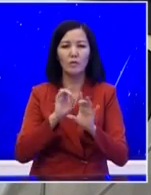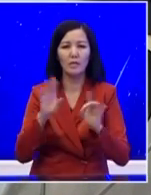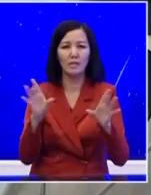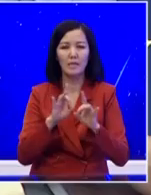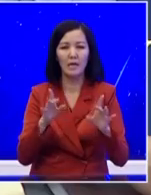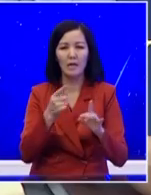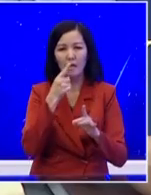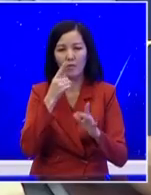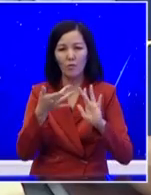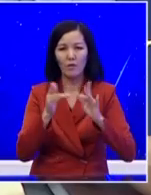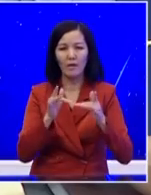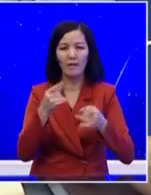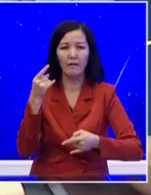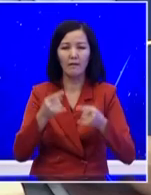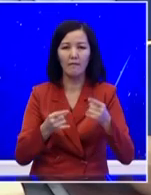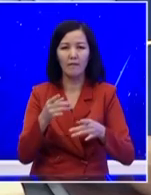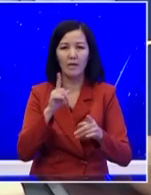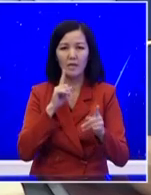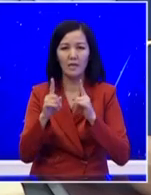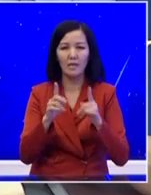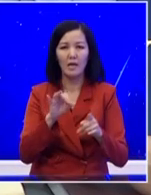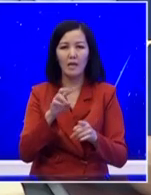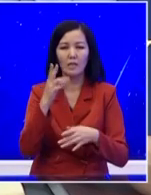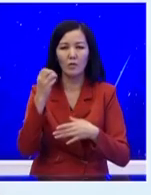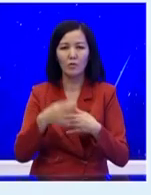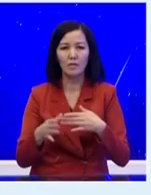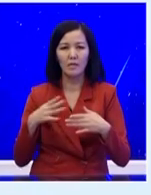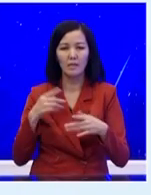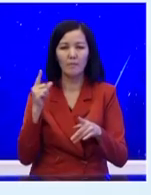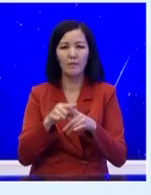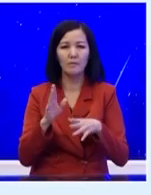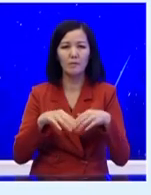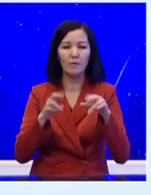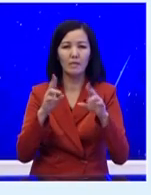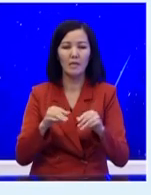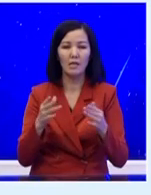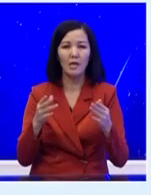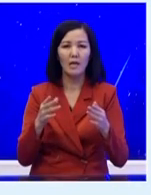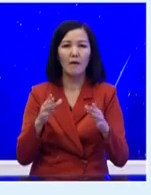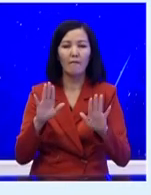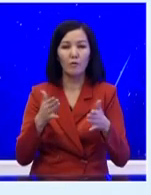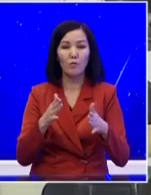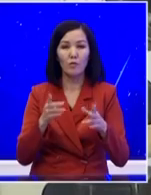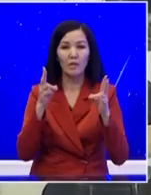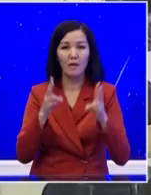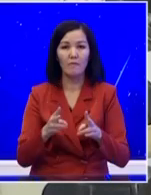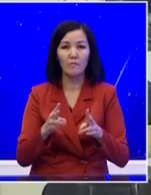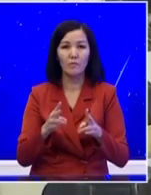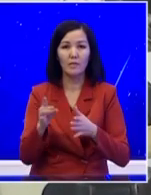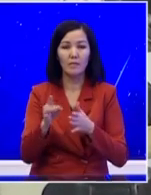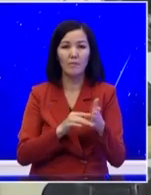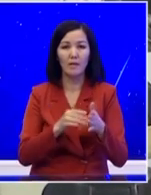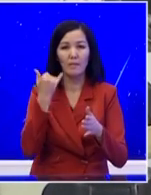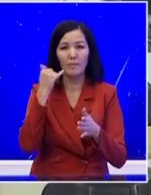ходе онлайн-конференции на площадке Антикор-центра. По словам специалистов, если человек получил травму, ему следует